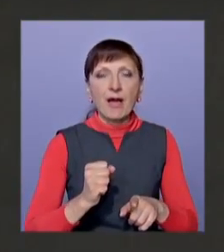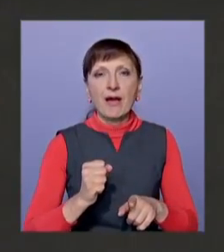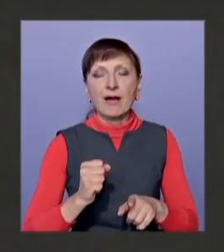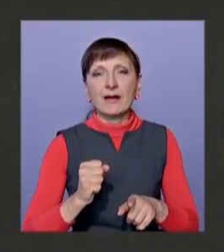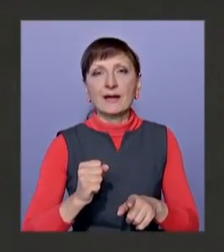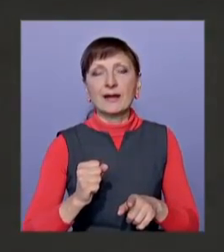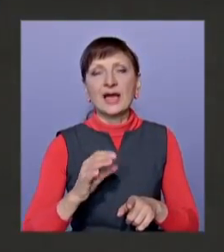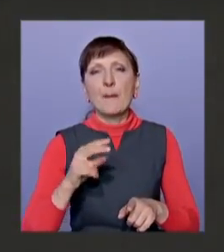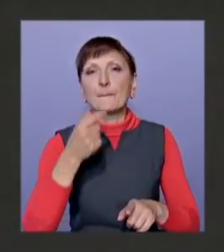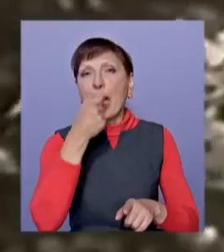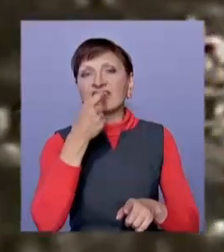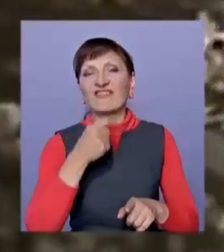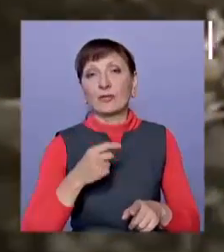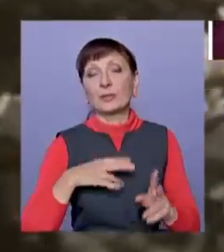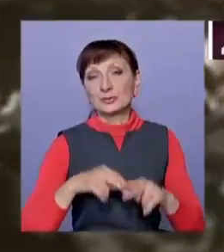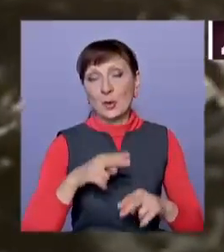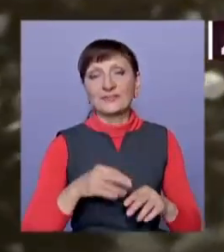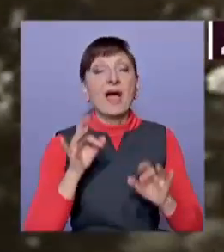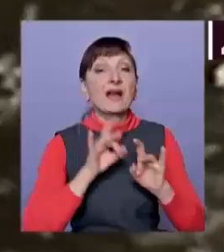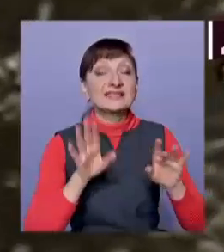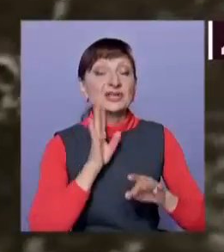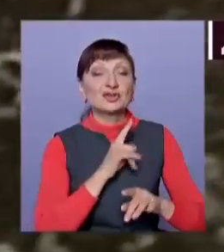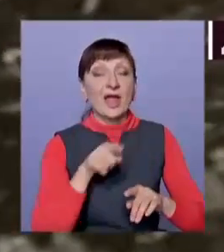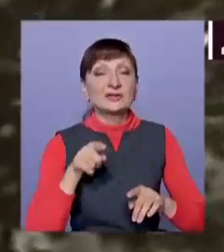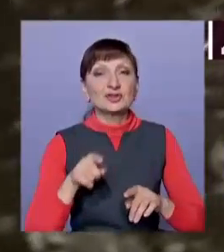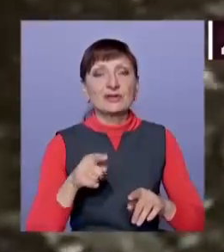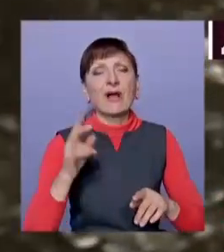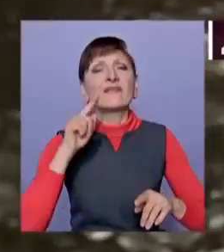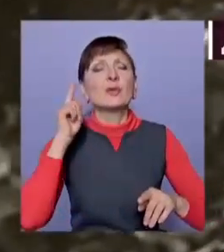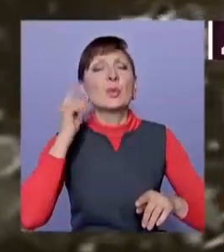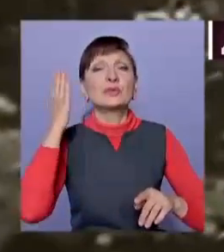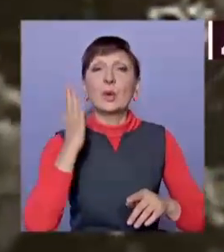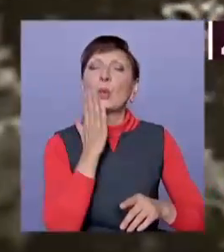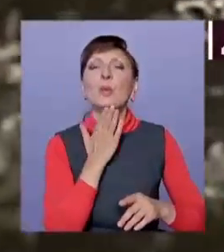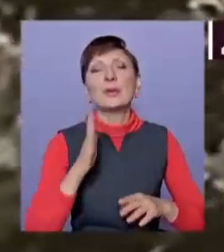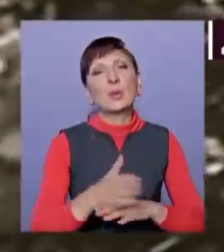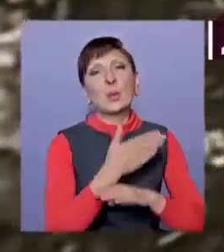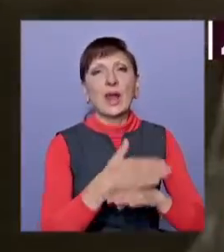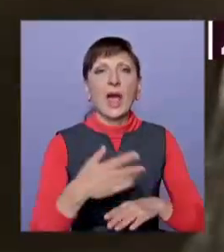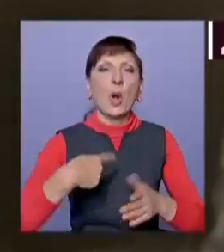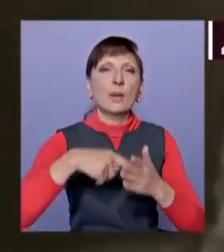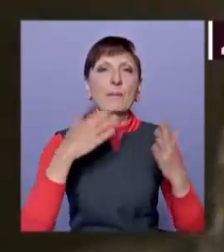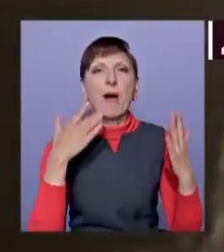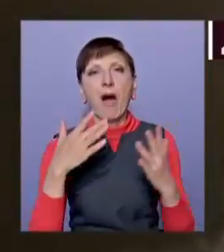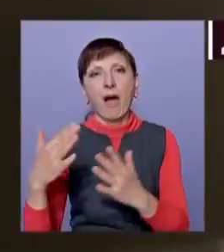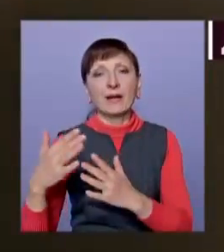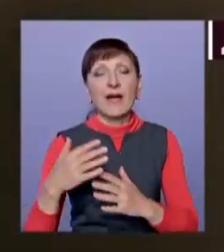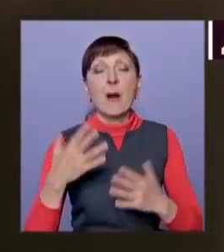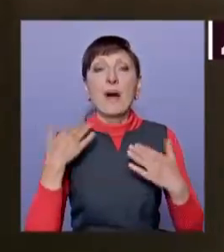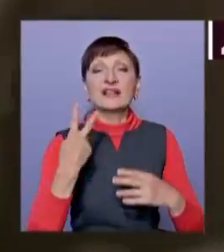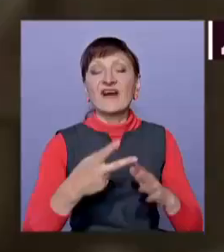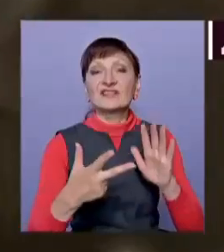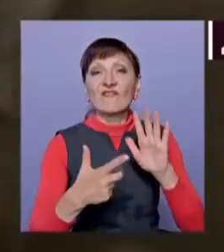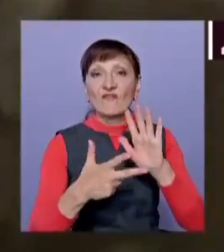и Панфилова. Рассказывает Любовь Никитична, как в юности любила гулять по городским паркам. В одном из них, парке